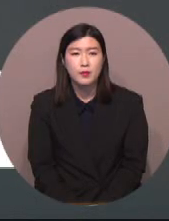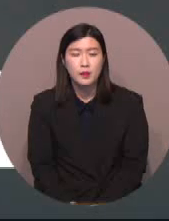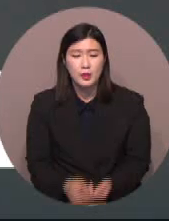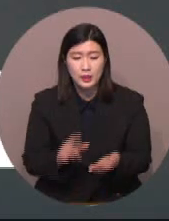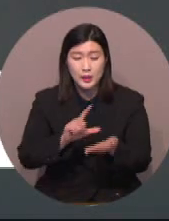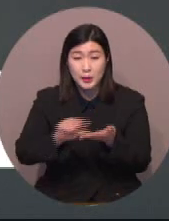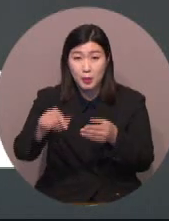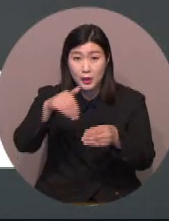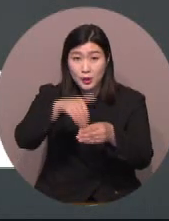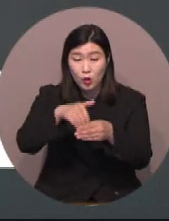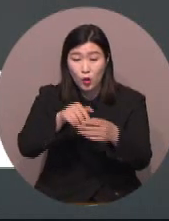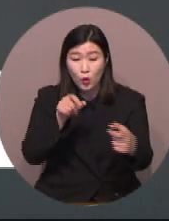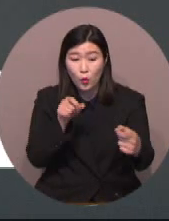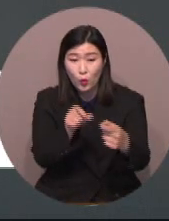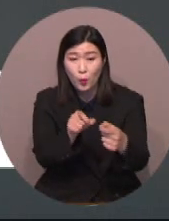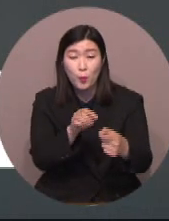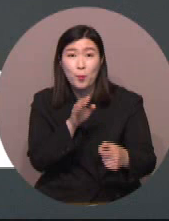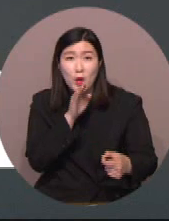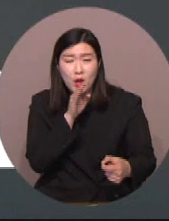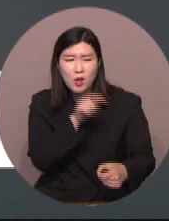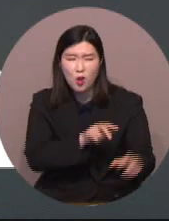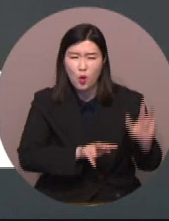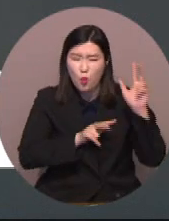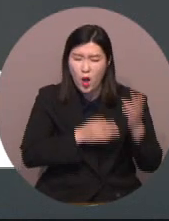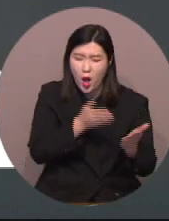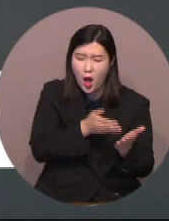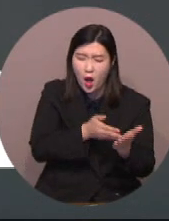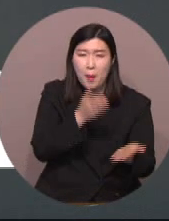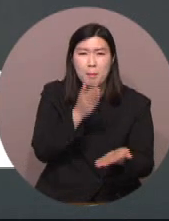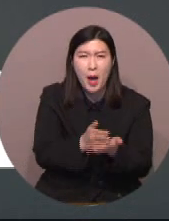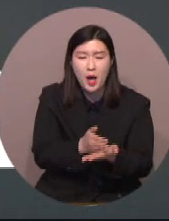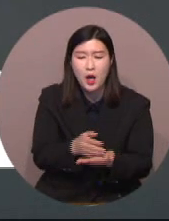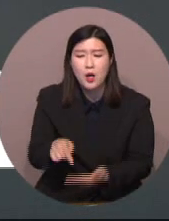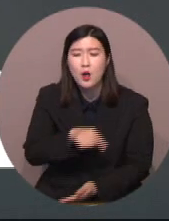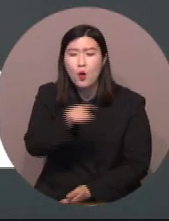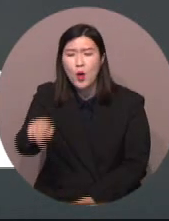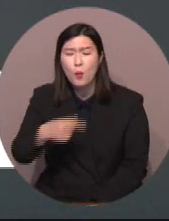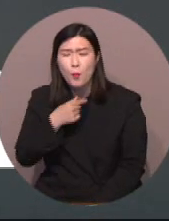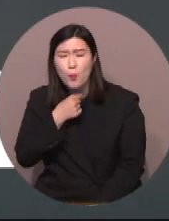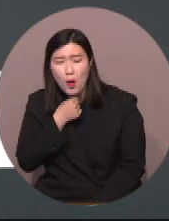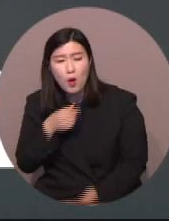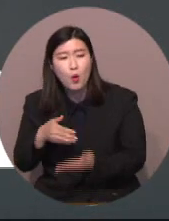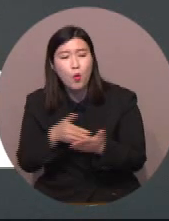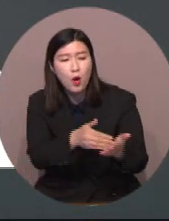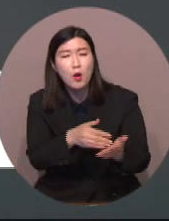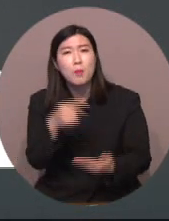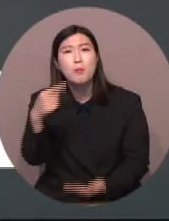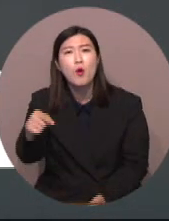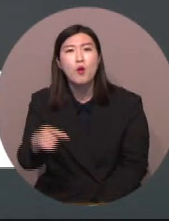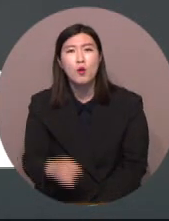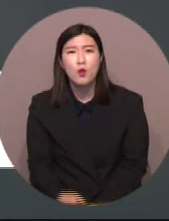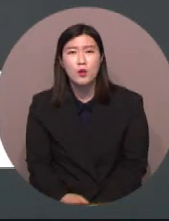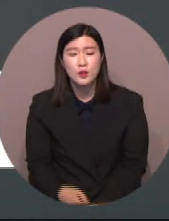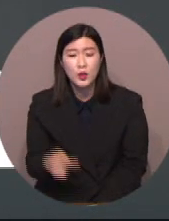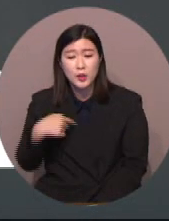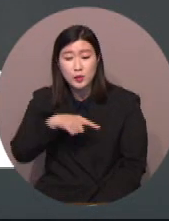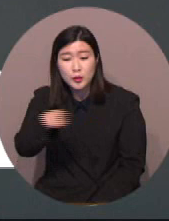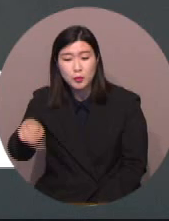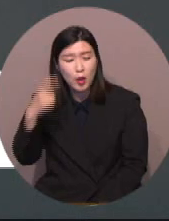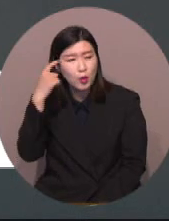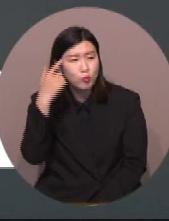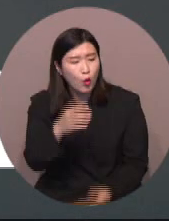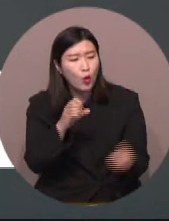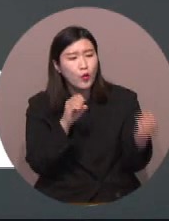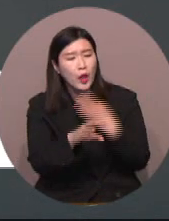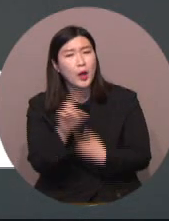지방선거를 앞두고 후보들을 일방적 공약이 아닌 지역 유권자가 원하는 공약은 무엇이고 또 이에 대해 후보들은 어떤 해법을